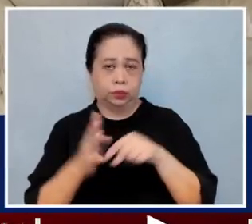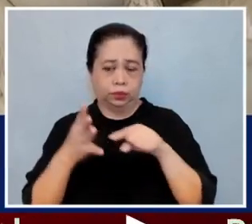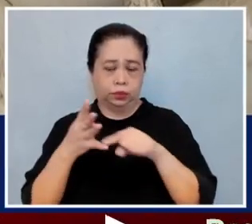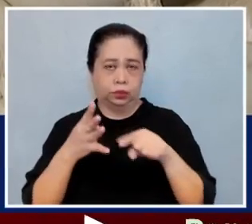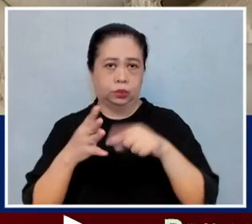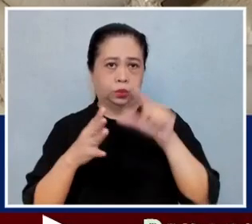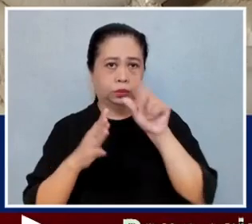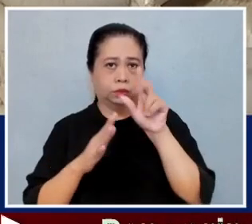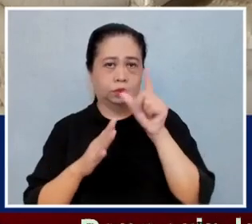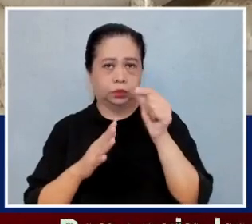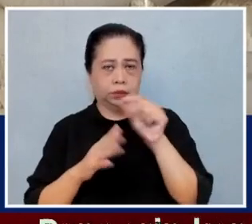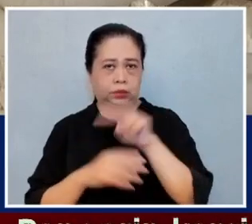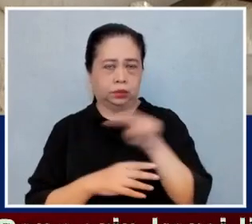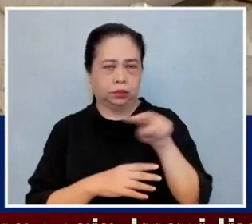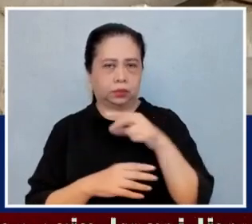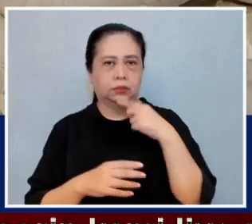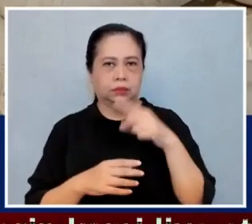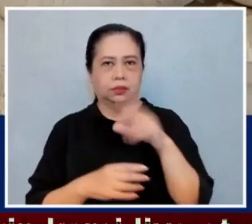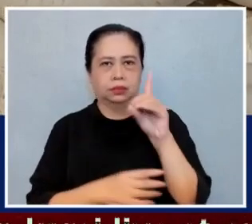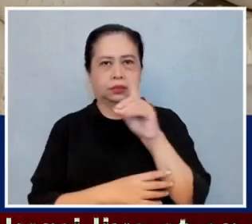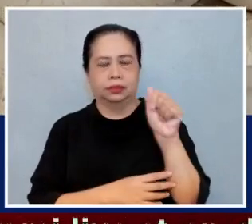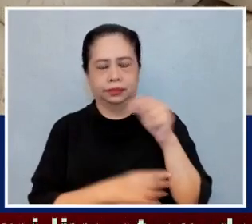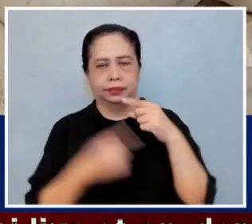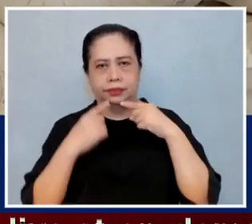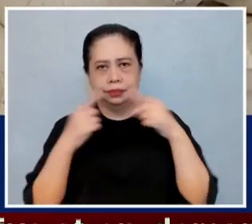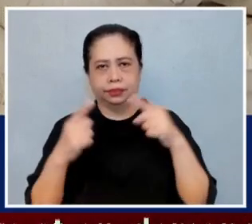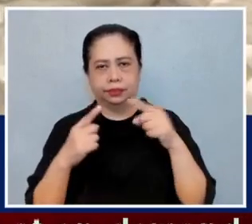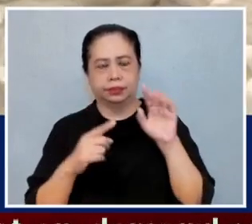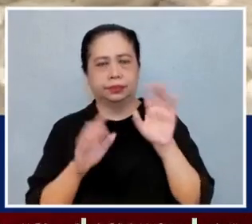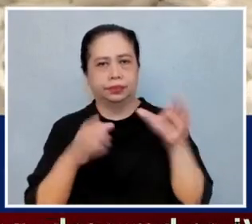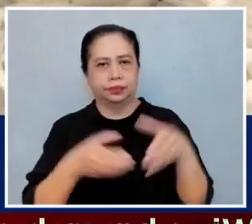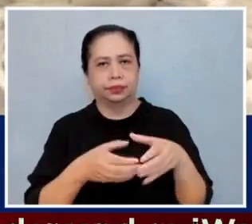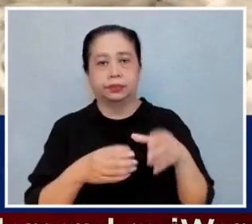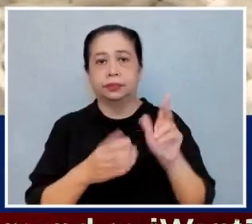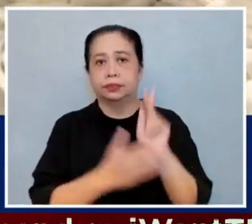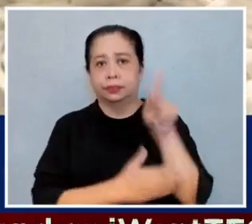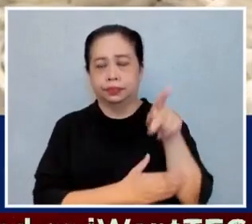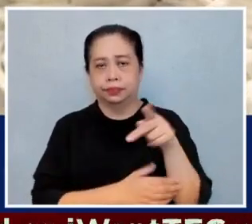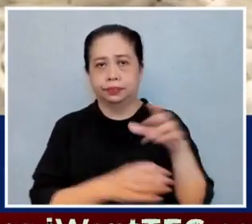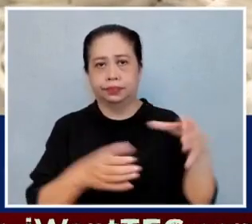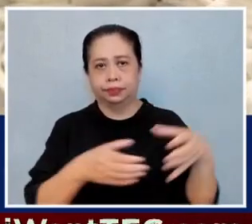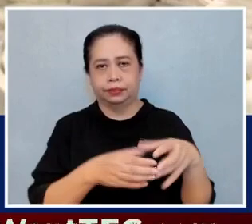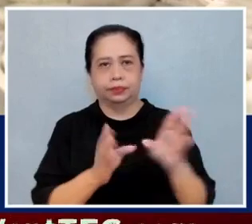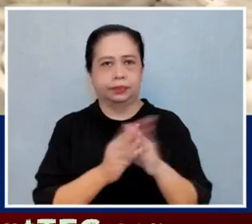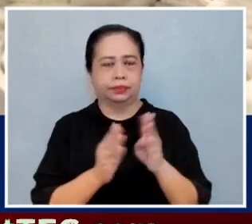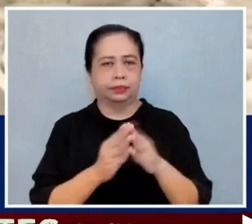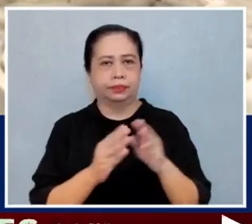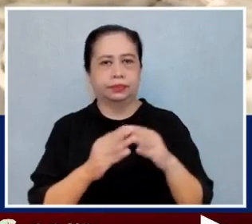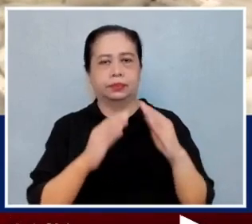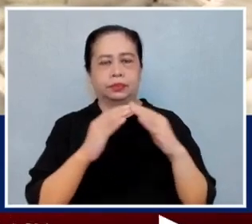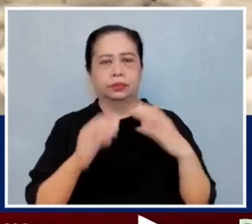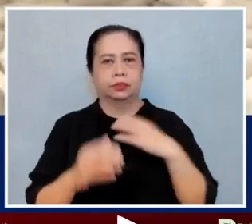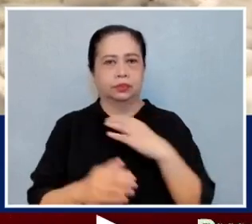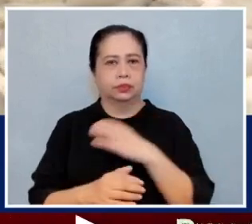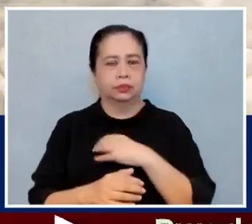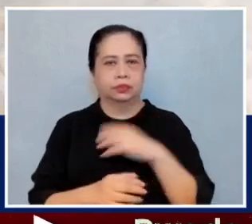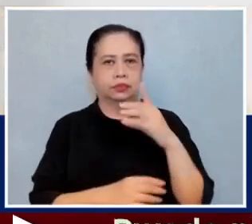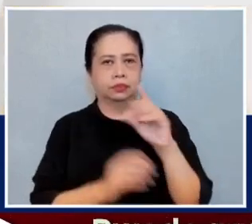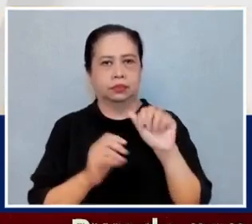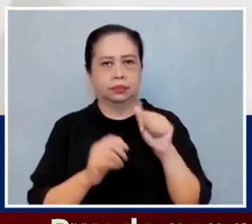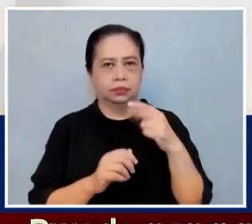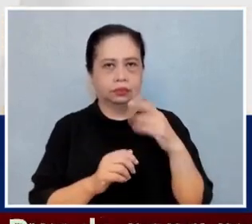2022 ayon sa pahayag ng Department of Agriculture Bureau of Plant Industry sa briefing ng House Committee on Agriculture and Food